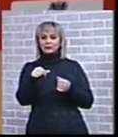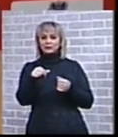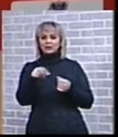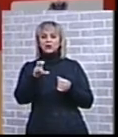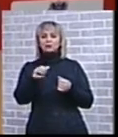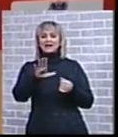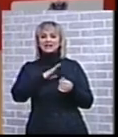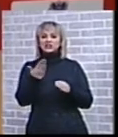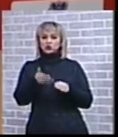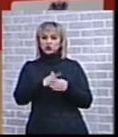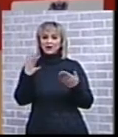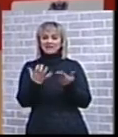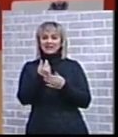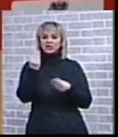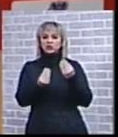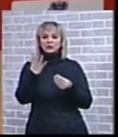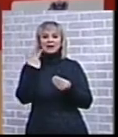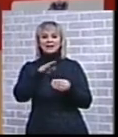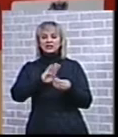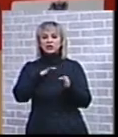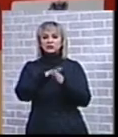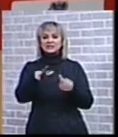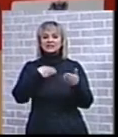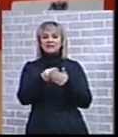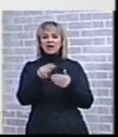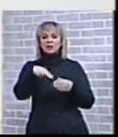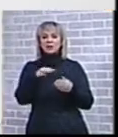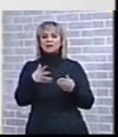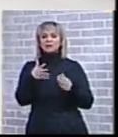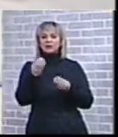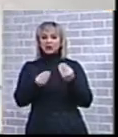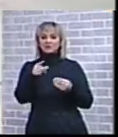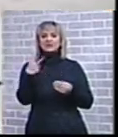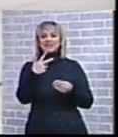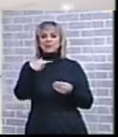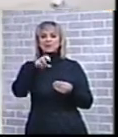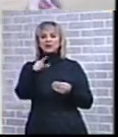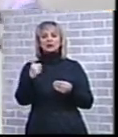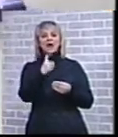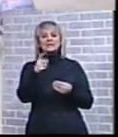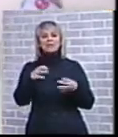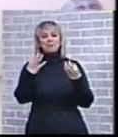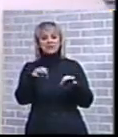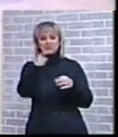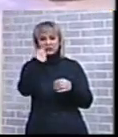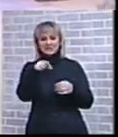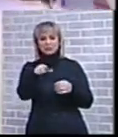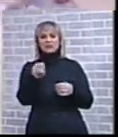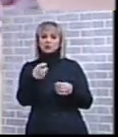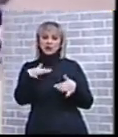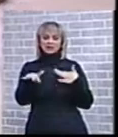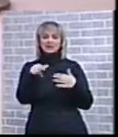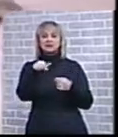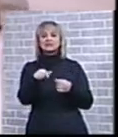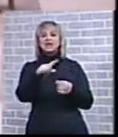Ну и, конечно, тяжело выиграть игру, когда не реализовываешь свои голевые моменты. В третьем периоде хозяева позволили себе немного